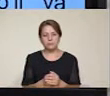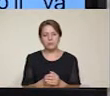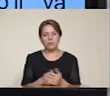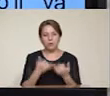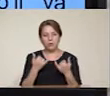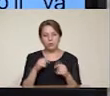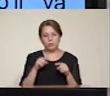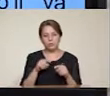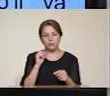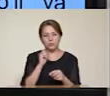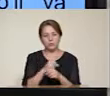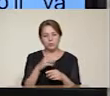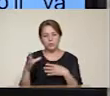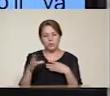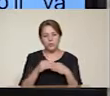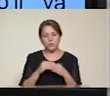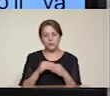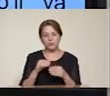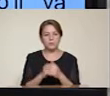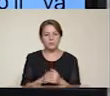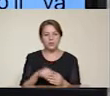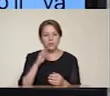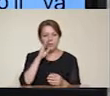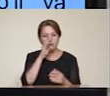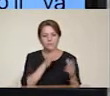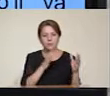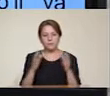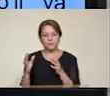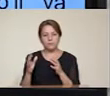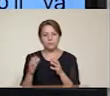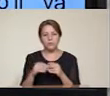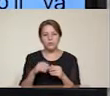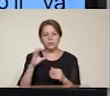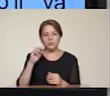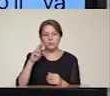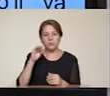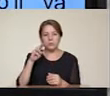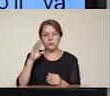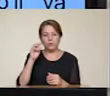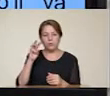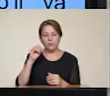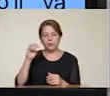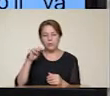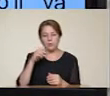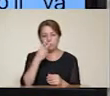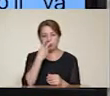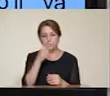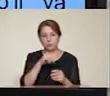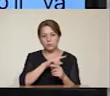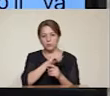Keling, ana endi ushbu topshiriqni birgalikda bajaramiz. Ertalab avtobus spidometrning ko'rsatkichini 0